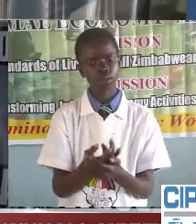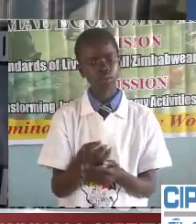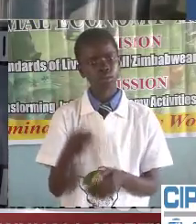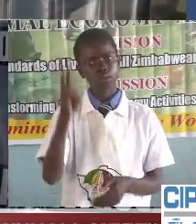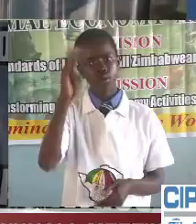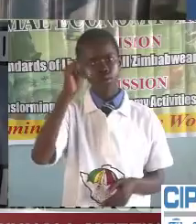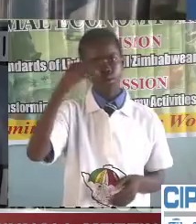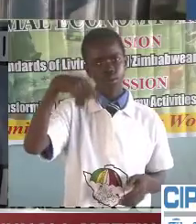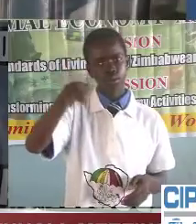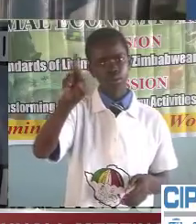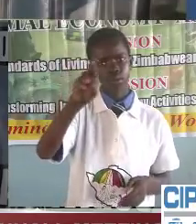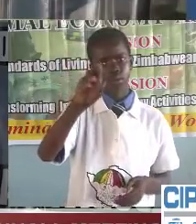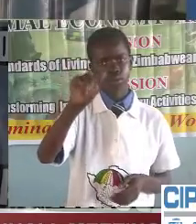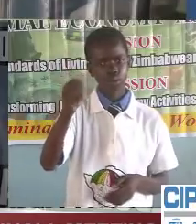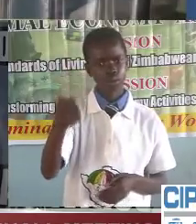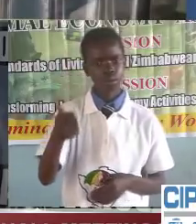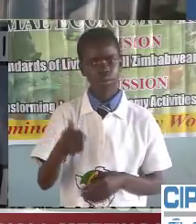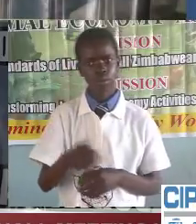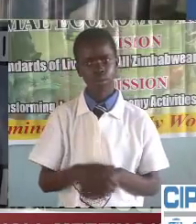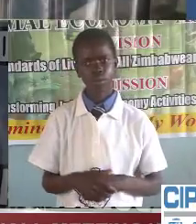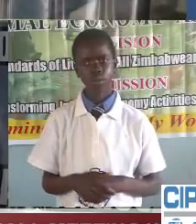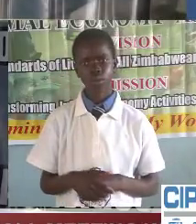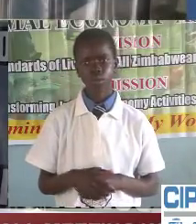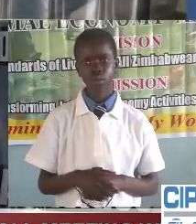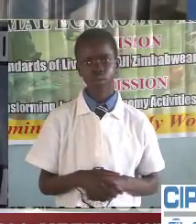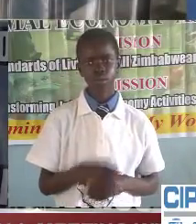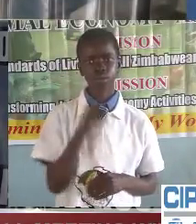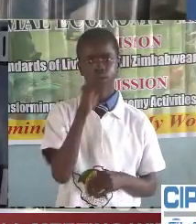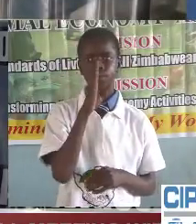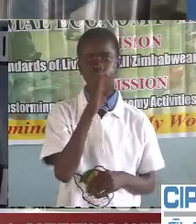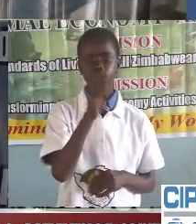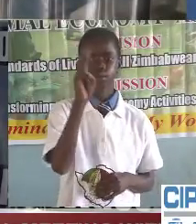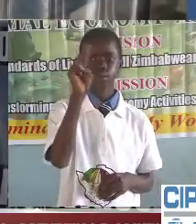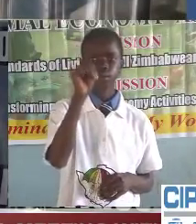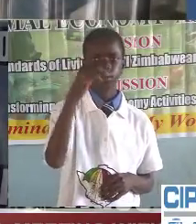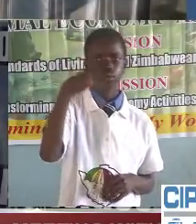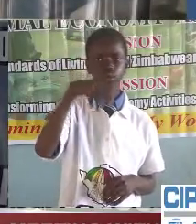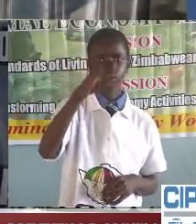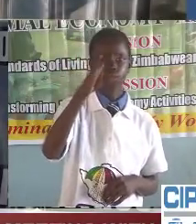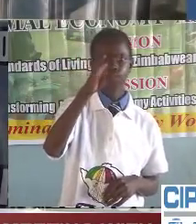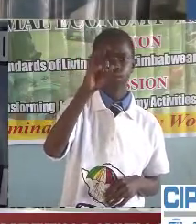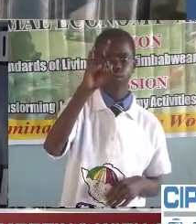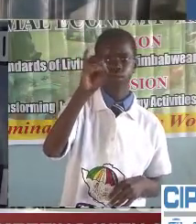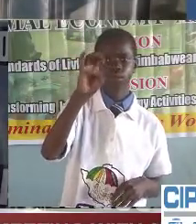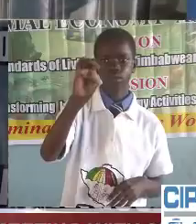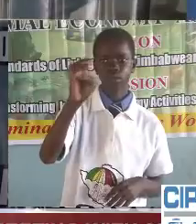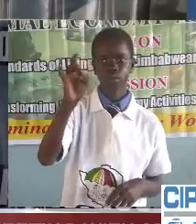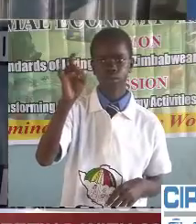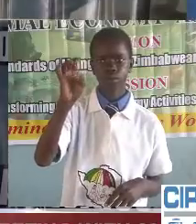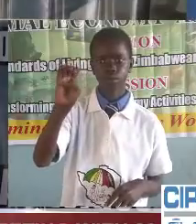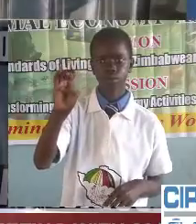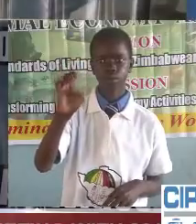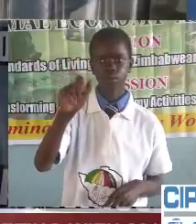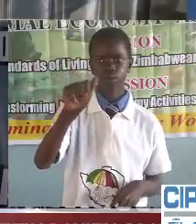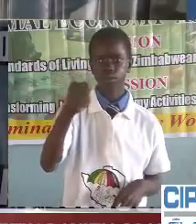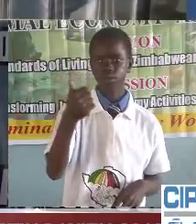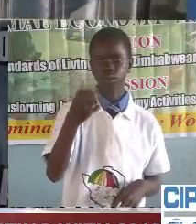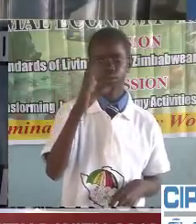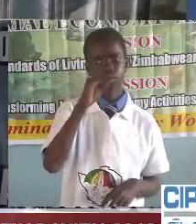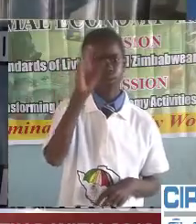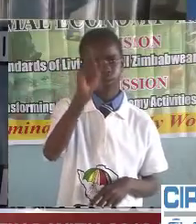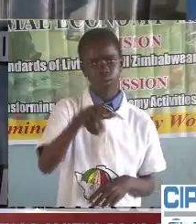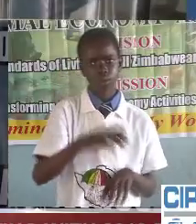Mura, tinana imwe yenyowani inonzi Mucheke A Pioneer Residents and Ratepayers Association, ndini founder